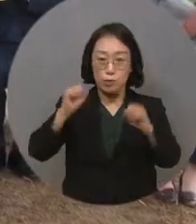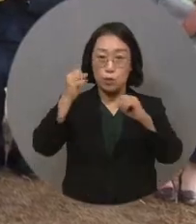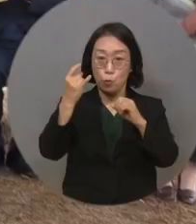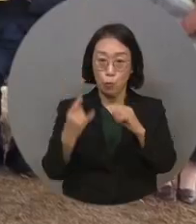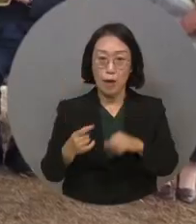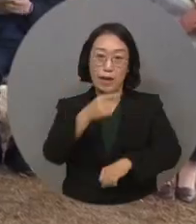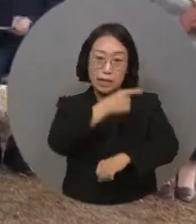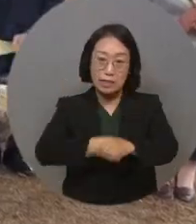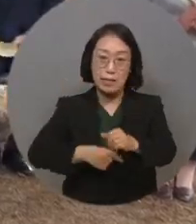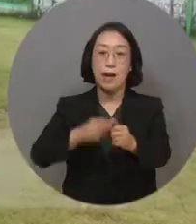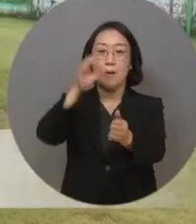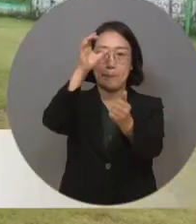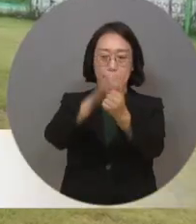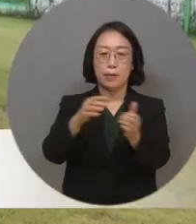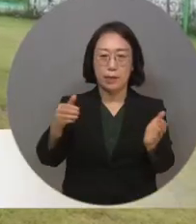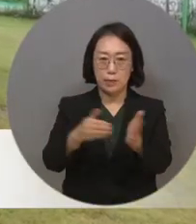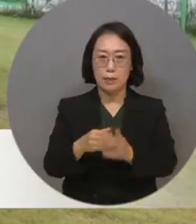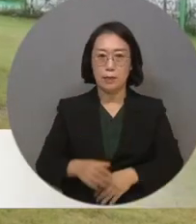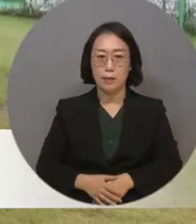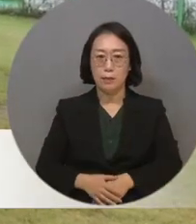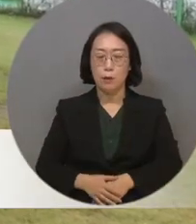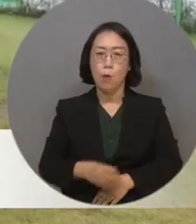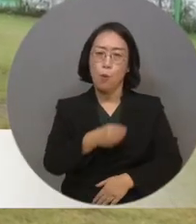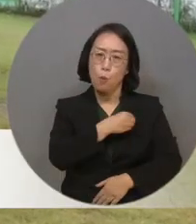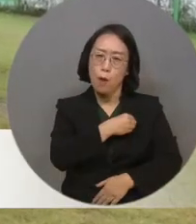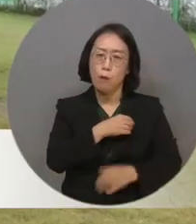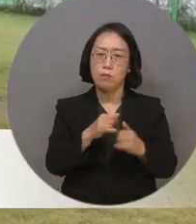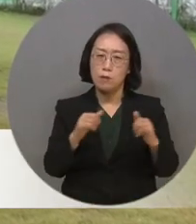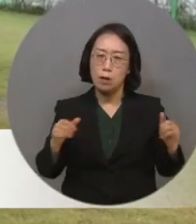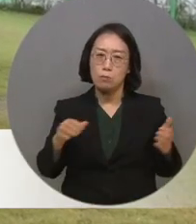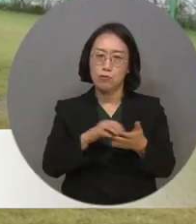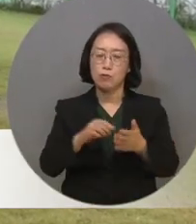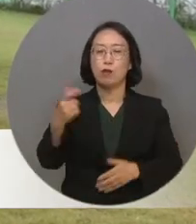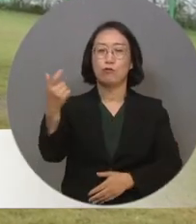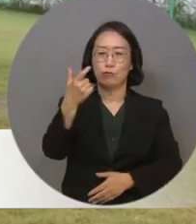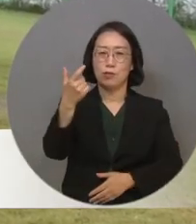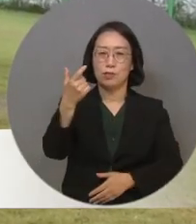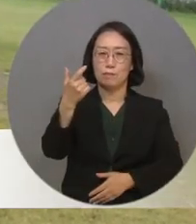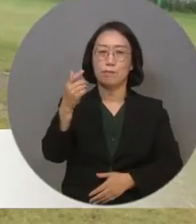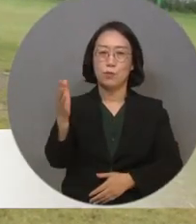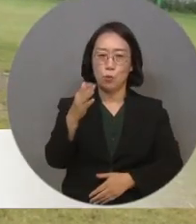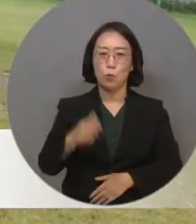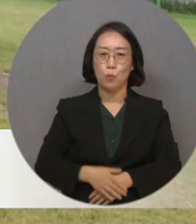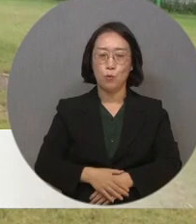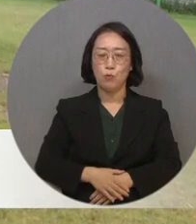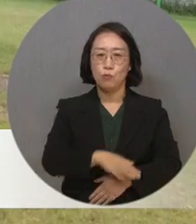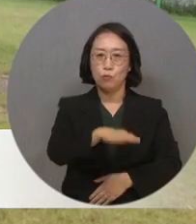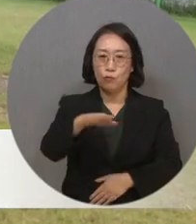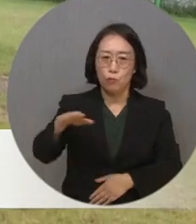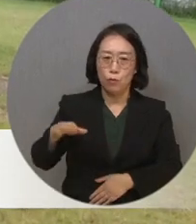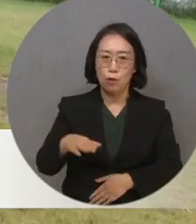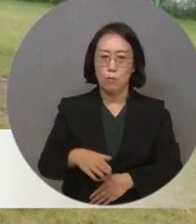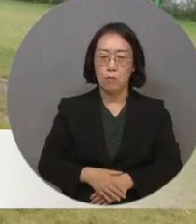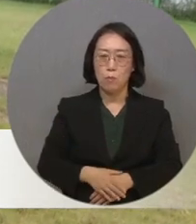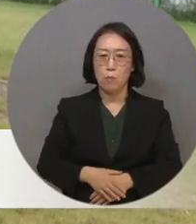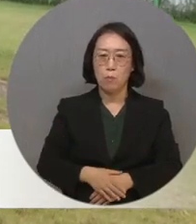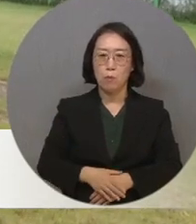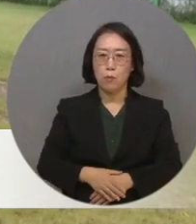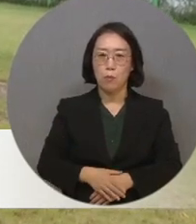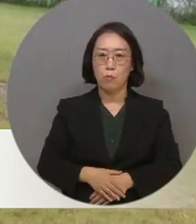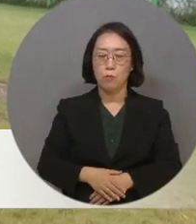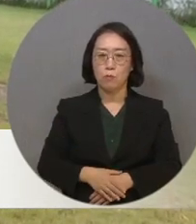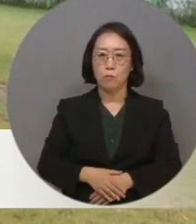이사가 추대되었습니다. 저희 회원분들이 60여 명분들이 여기 계십니다. 저희가 어떤 소외받는 것이